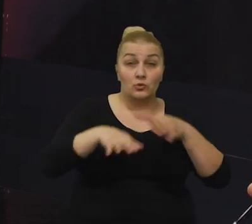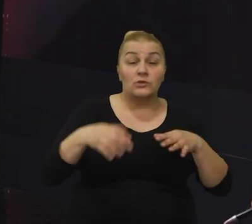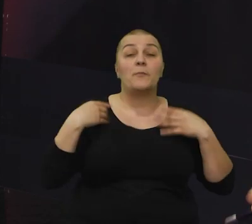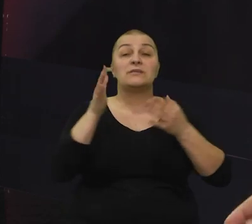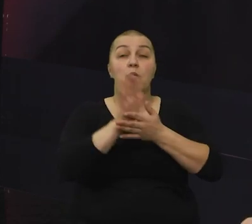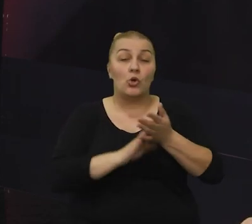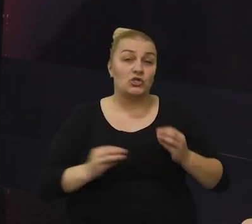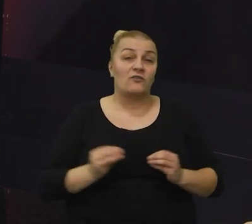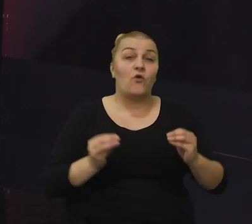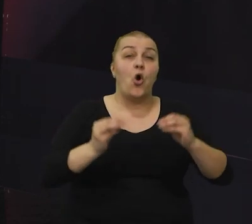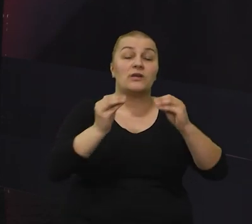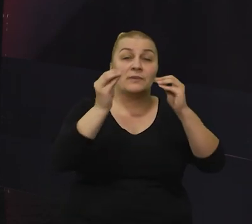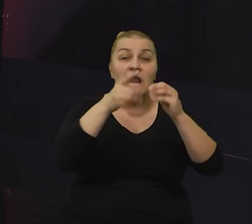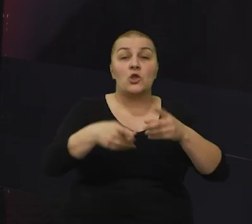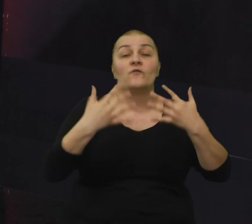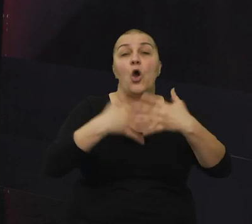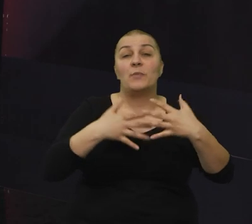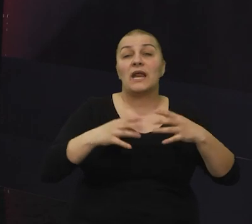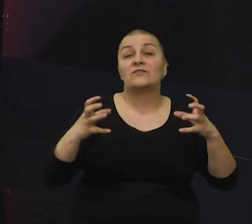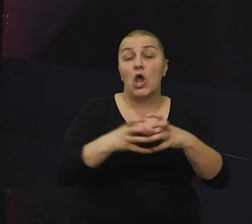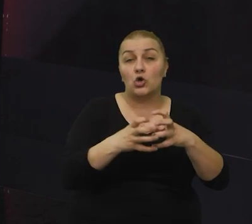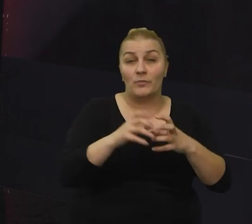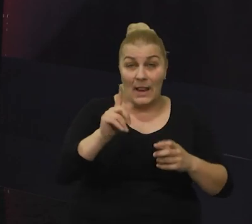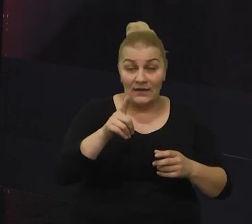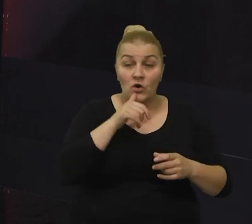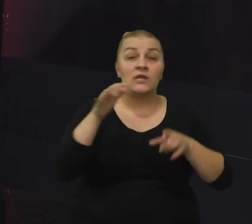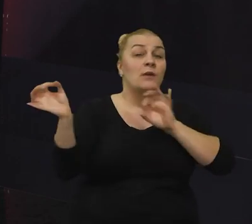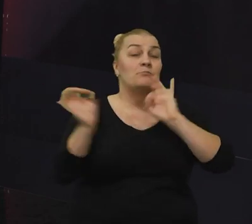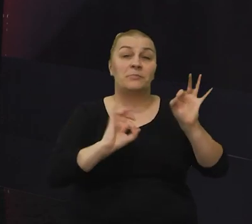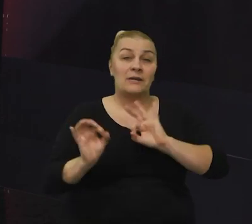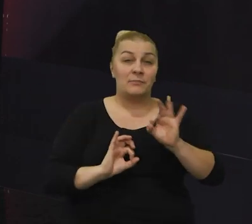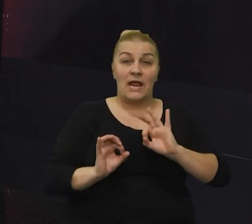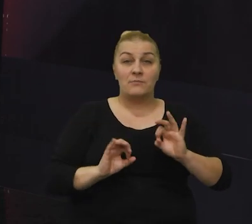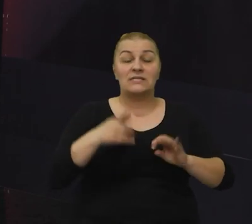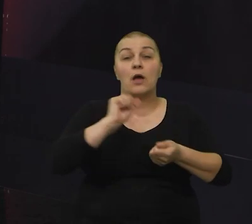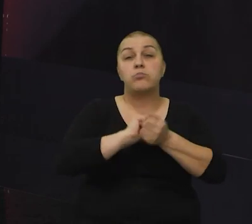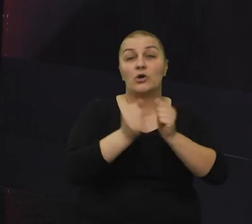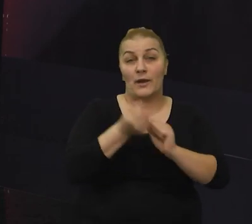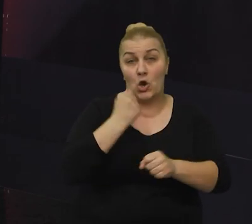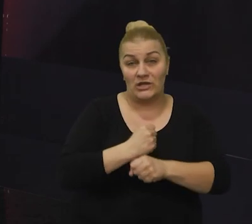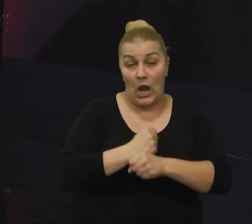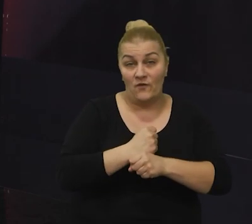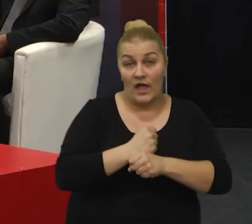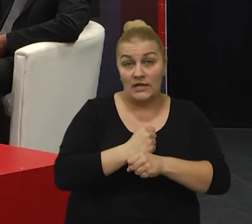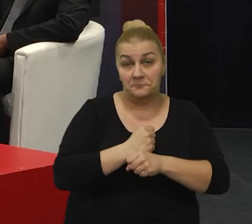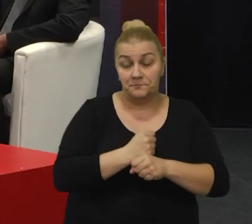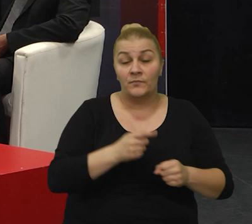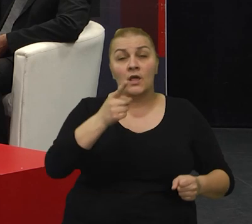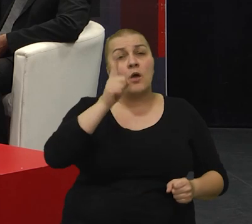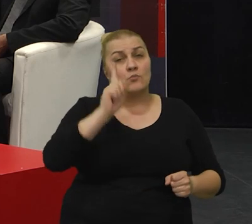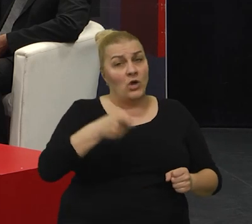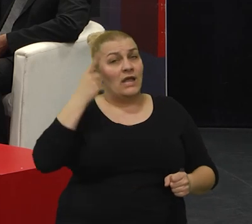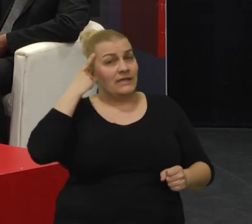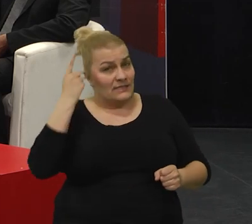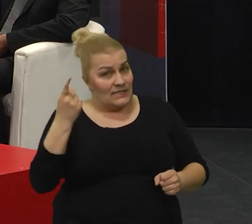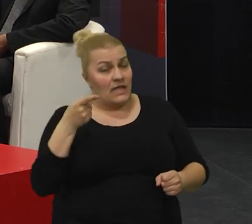smo mi krenuli formiranje operativne grupe Livna i priprema za borbeno djelovanje. Morate